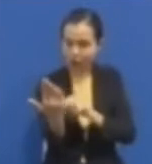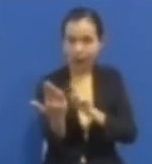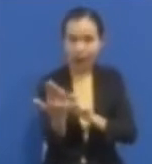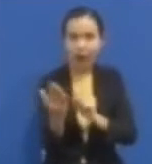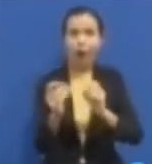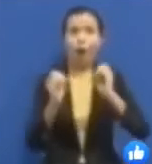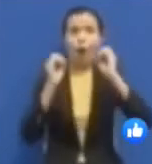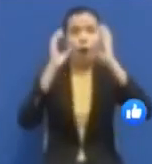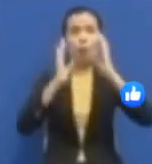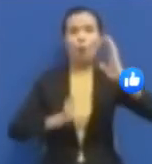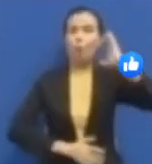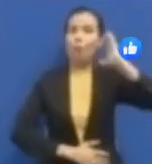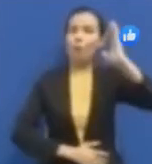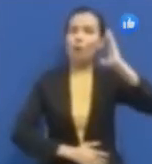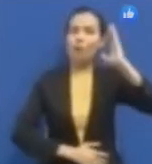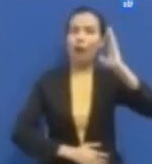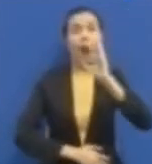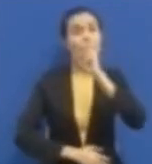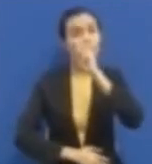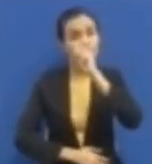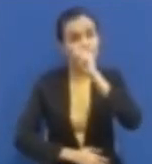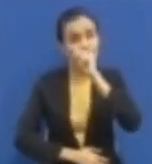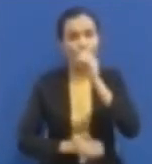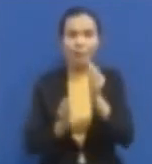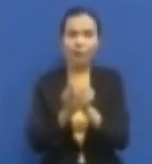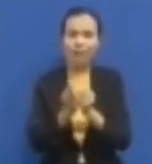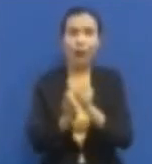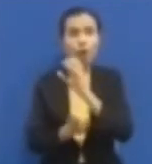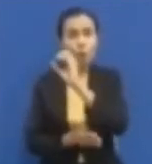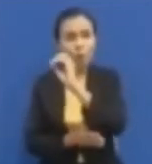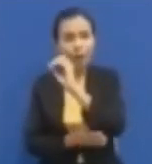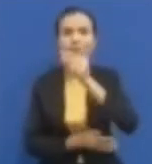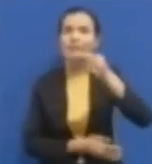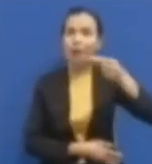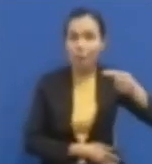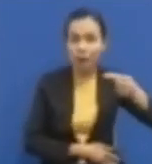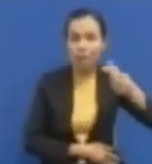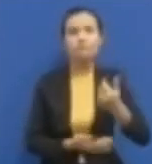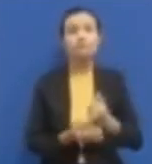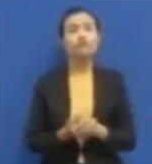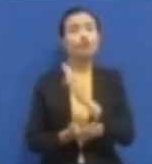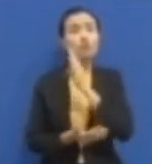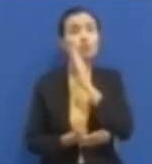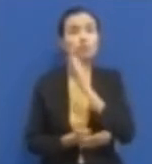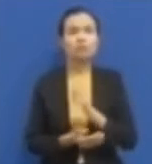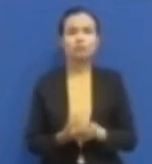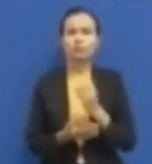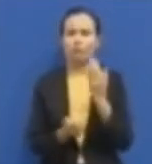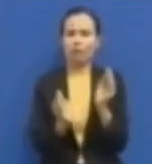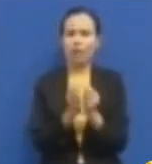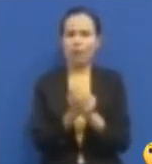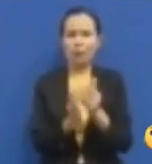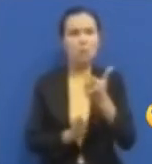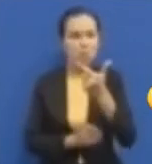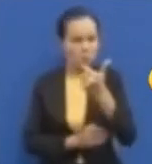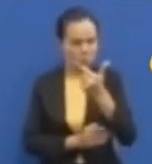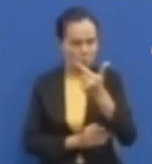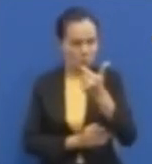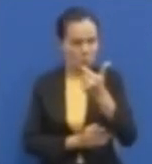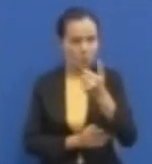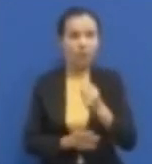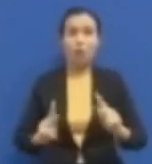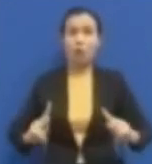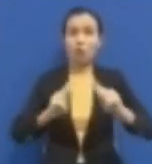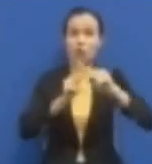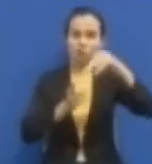บรรยายแล้วก็สอบได้คะแนนโอเน็ตแกะแพทถ้าสมมติว่าสอบได้สูงคะแนนสูงกระทรวงศึกษาธิ